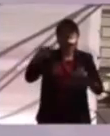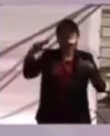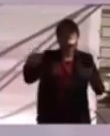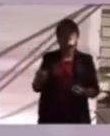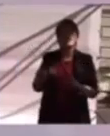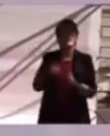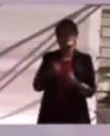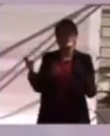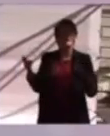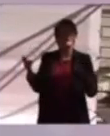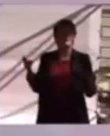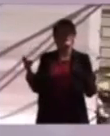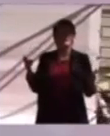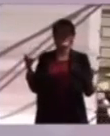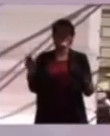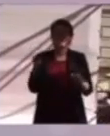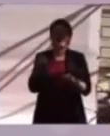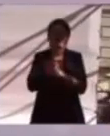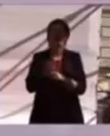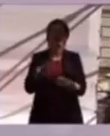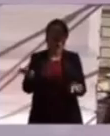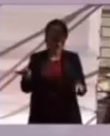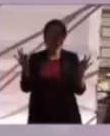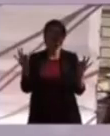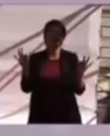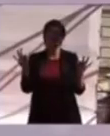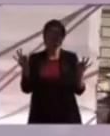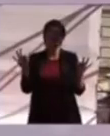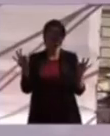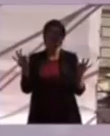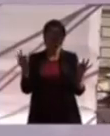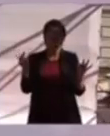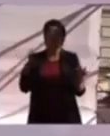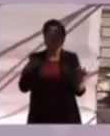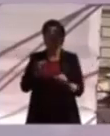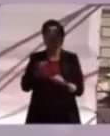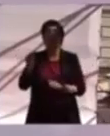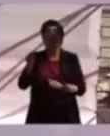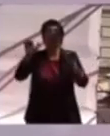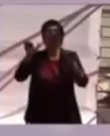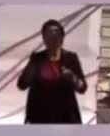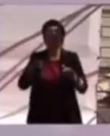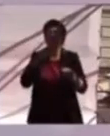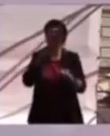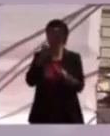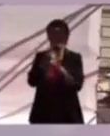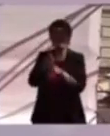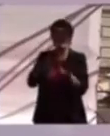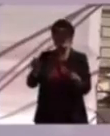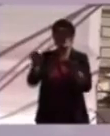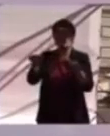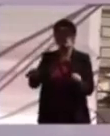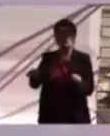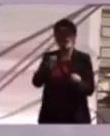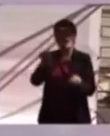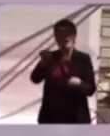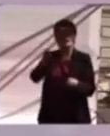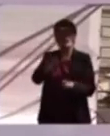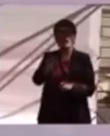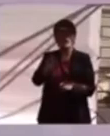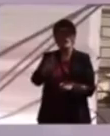metterti in sicurezza non sa se chiaro perché non è semplicemente la tutela di chi lavora abbiamo visto che queste la tutela del